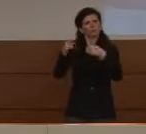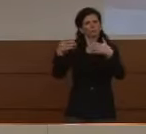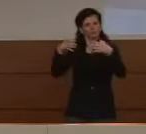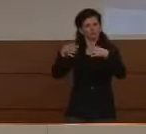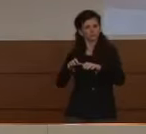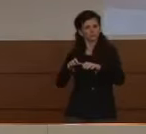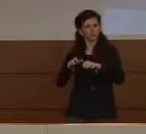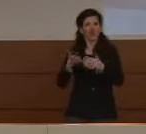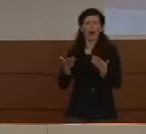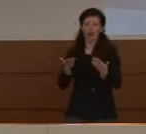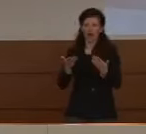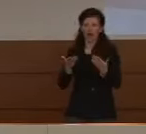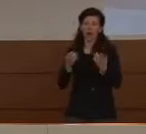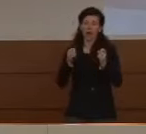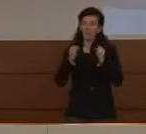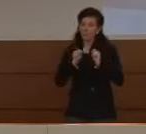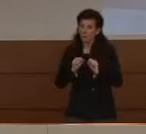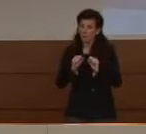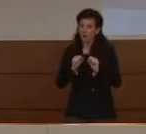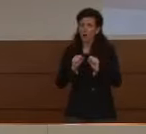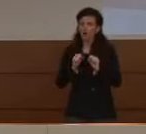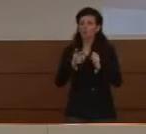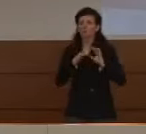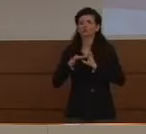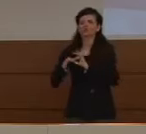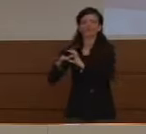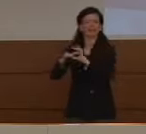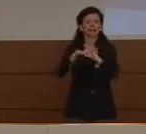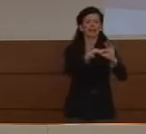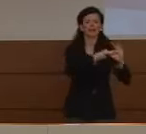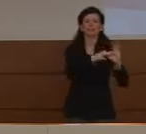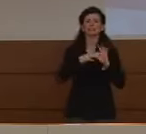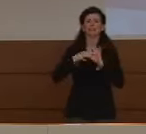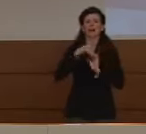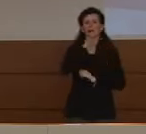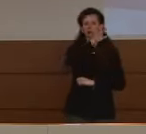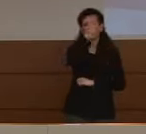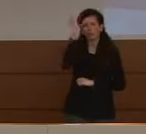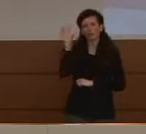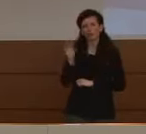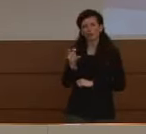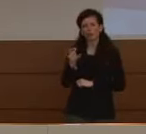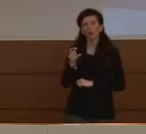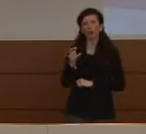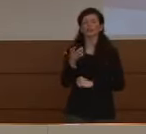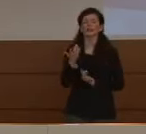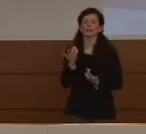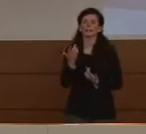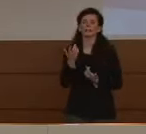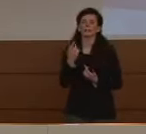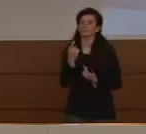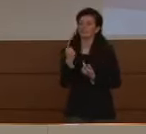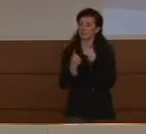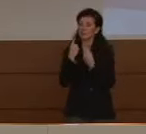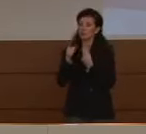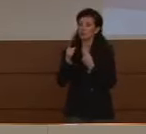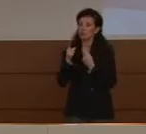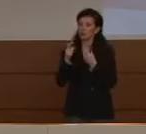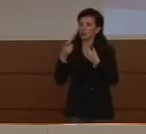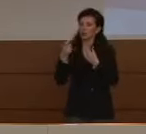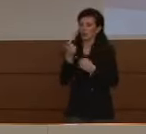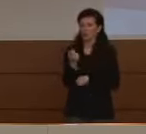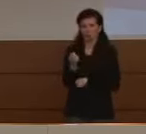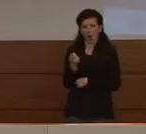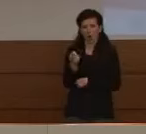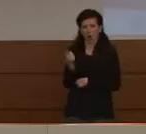arrivato il momento di potenziare la solidarietà delle regioni definiamole più più fortunate con meno casi nei confronti di quelle